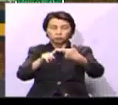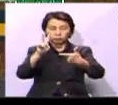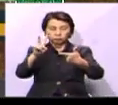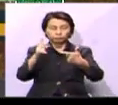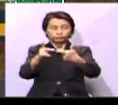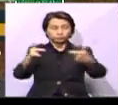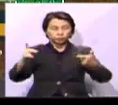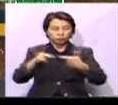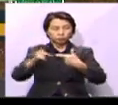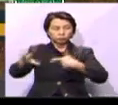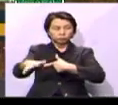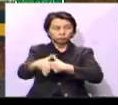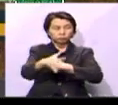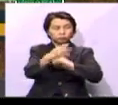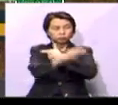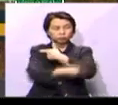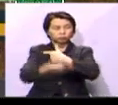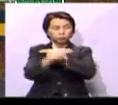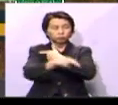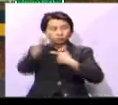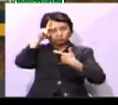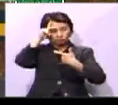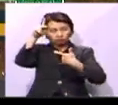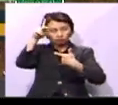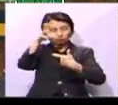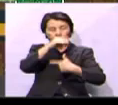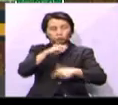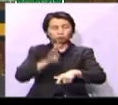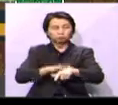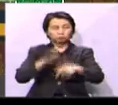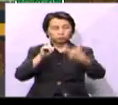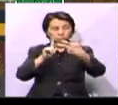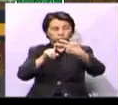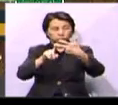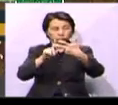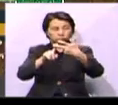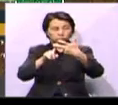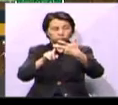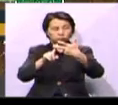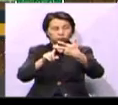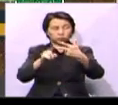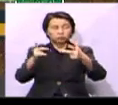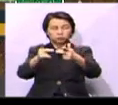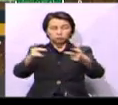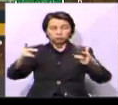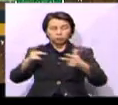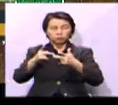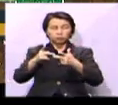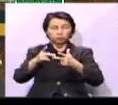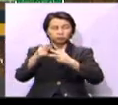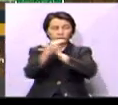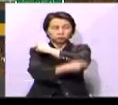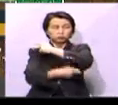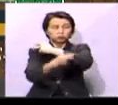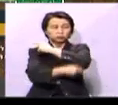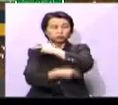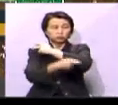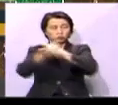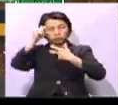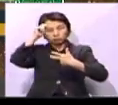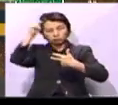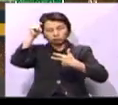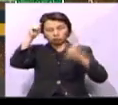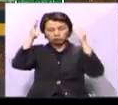di kawasan perairan negeri Kelantan dan amaran kategori ketiga melibatkan di kawasan perairan negeri